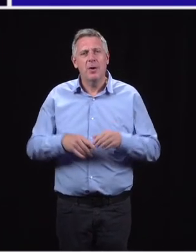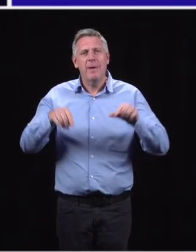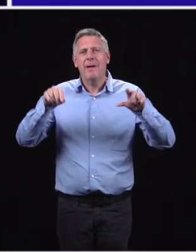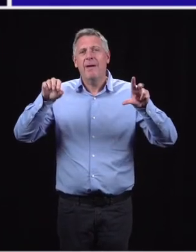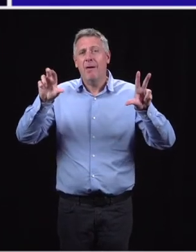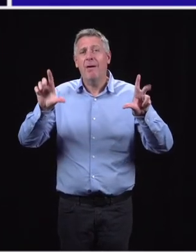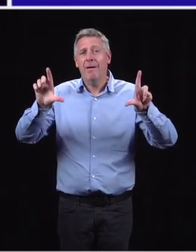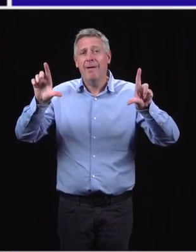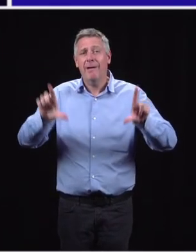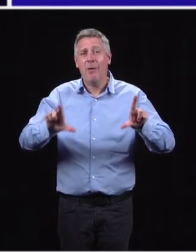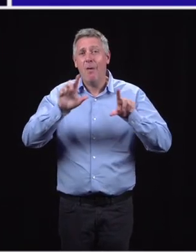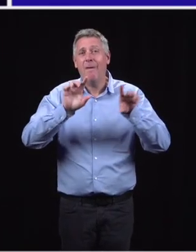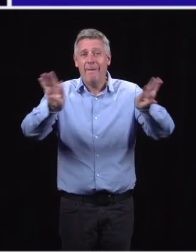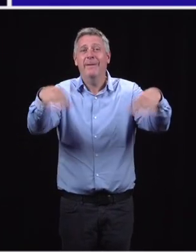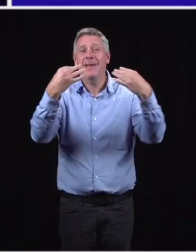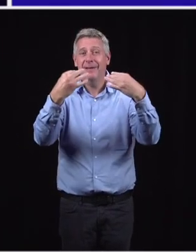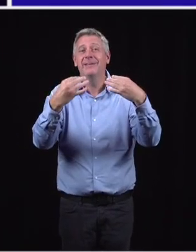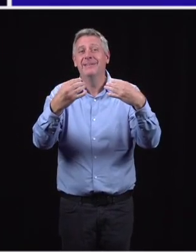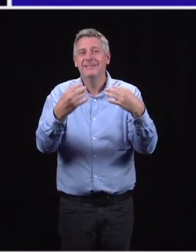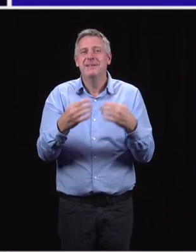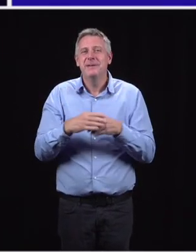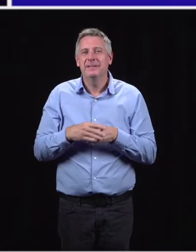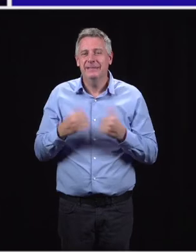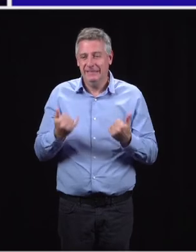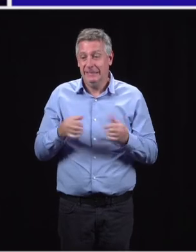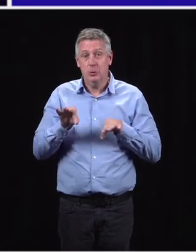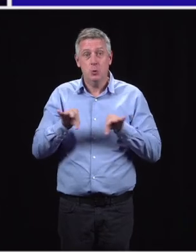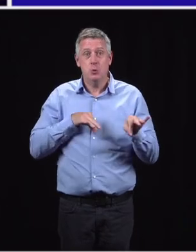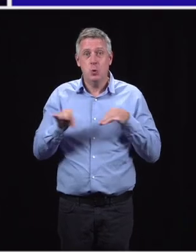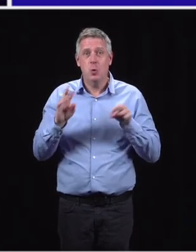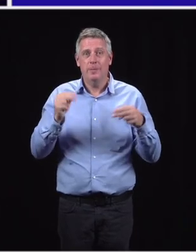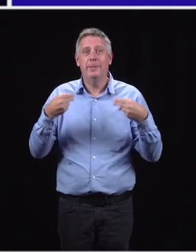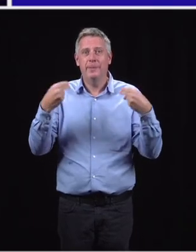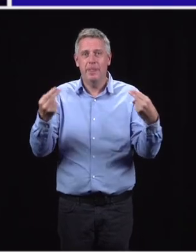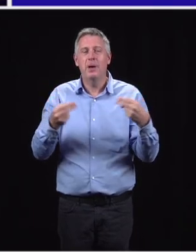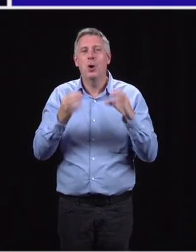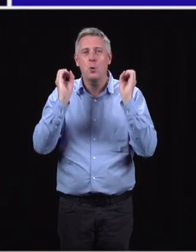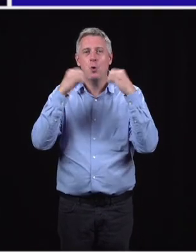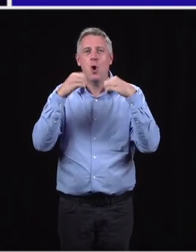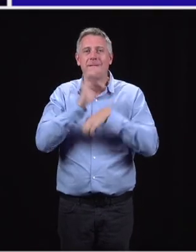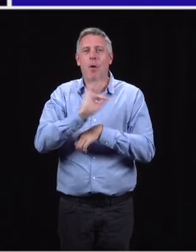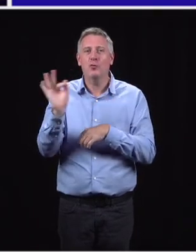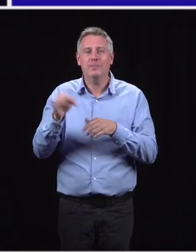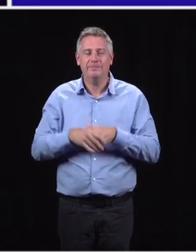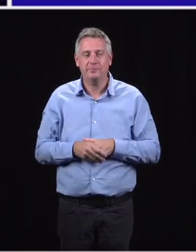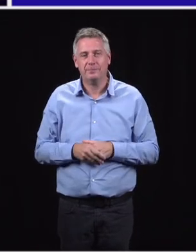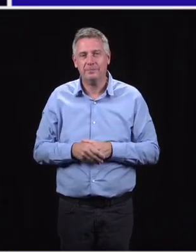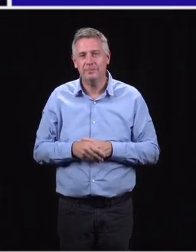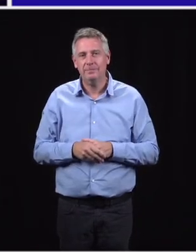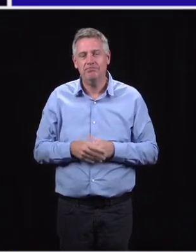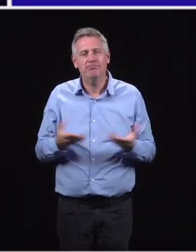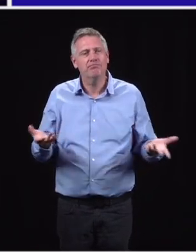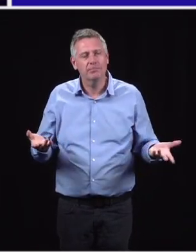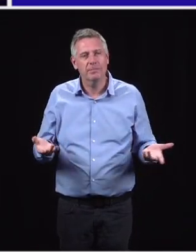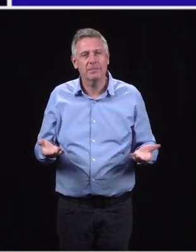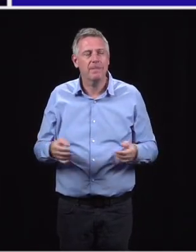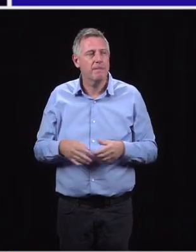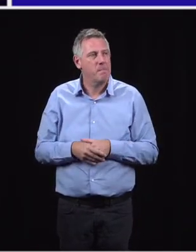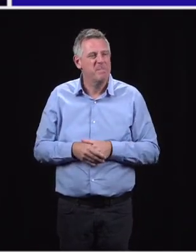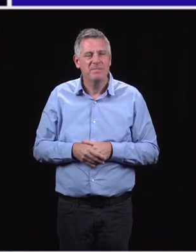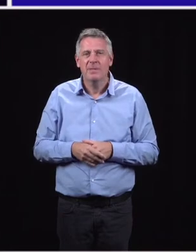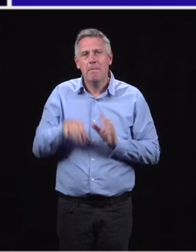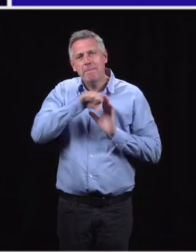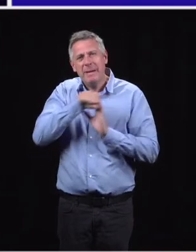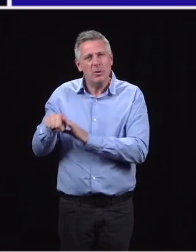forcément en live ce soir depuis le studio de de Google France c'est pas simple finalement de de Serrier les